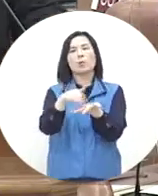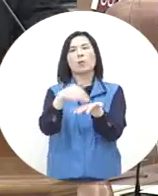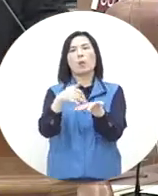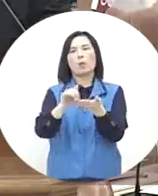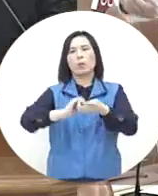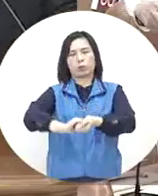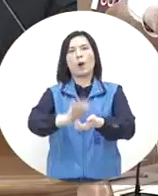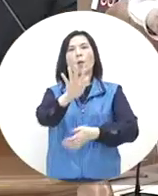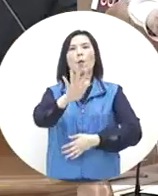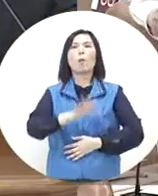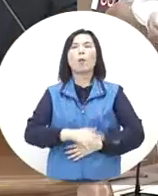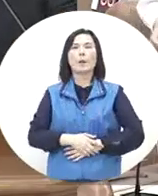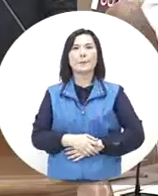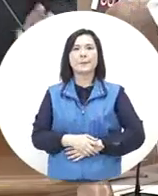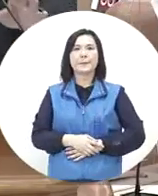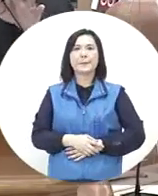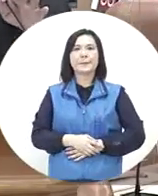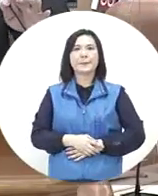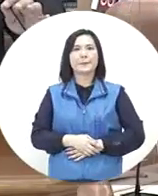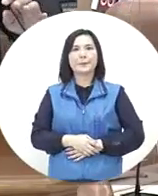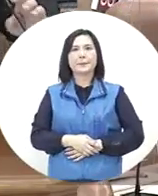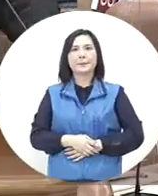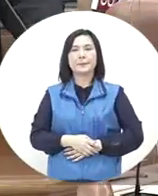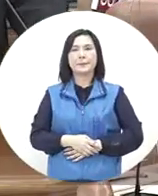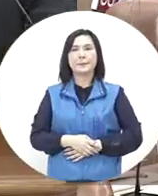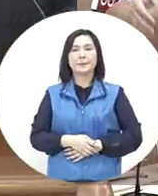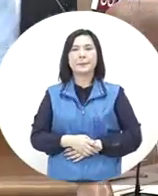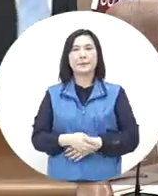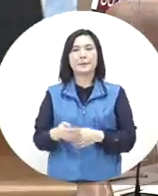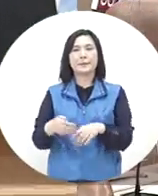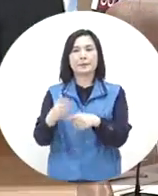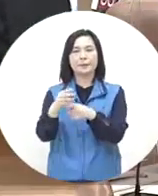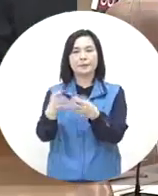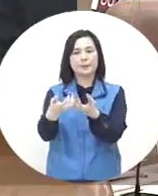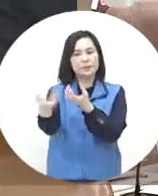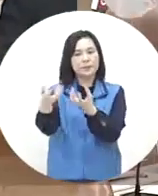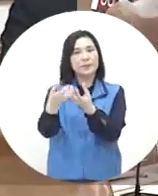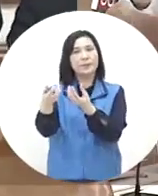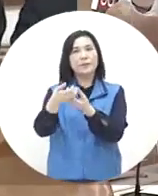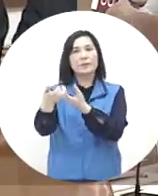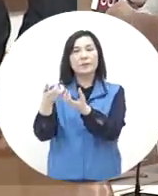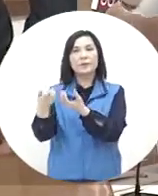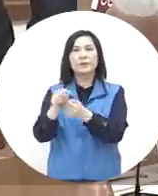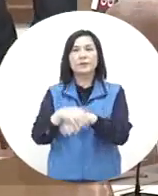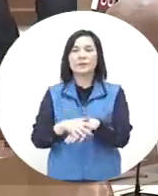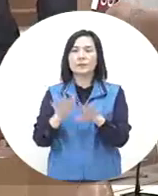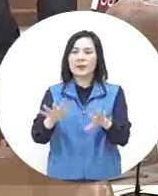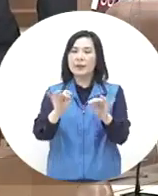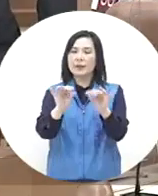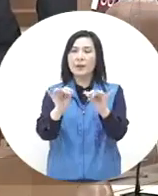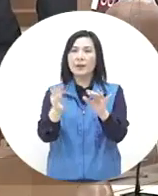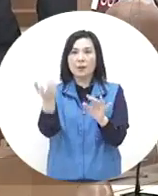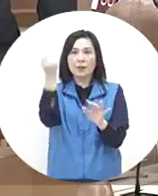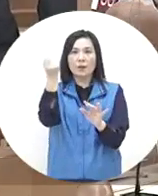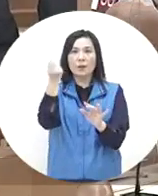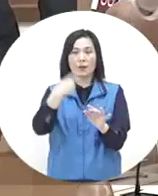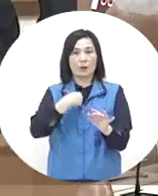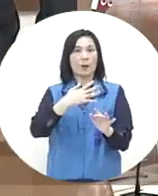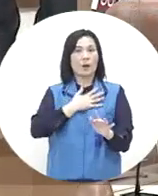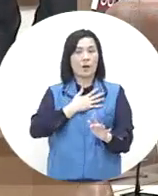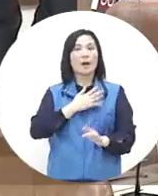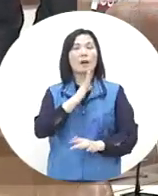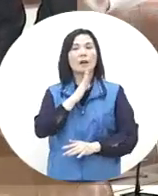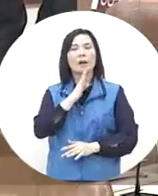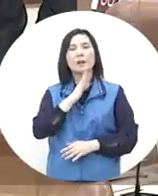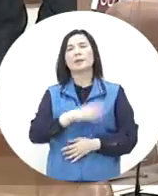那个没关系，我请检举长回答一下我们那个分配到底怎么样。 有 就是说我们现在的土地开发权利是在我们身上嘛，对。